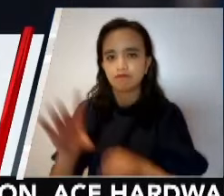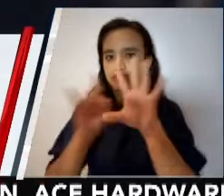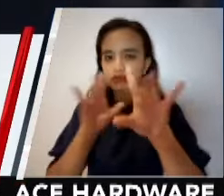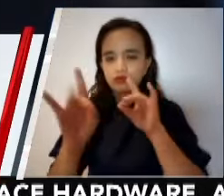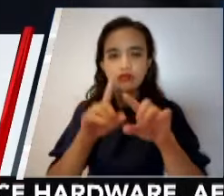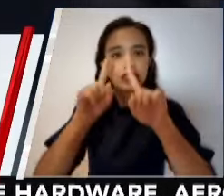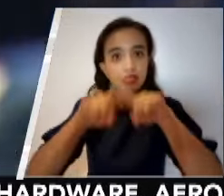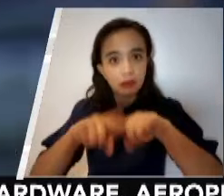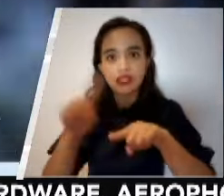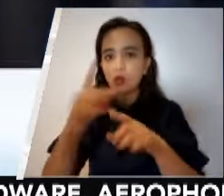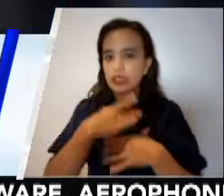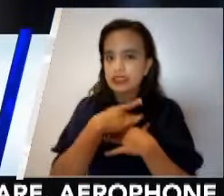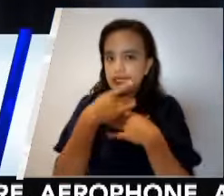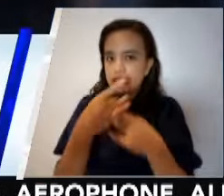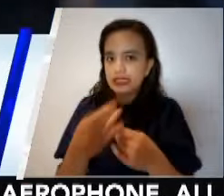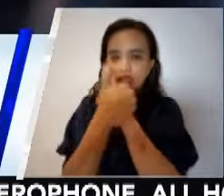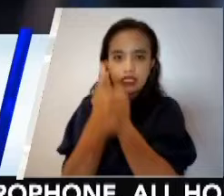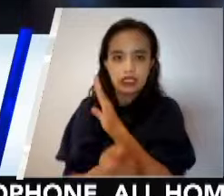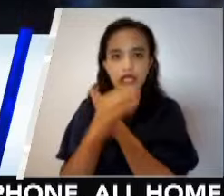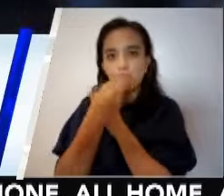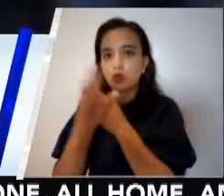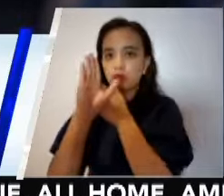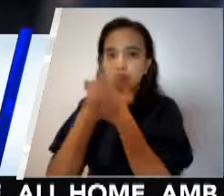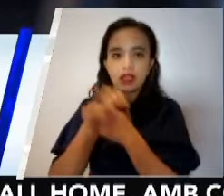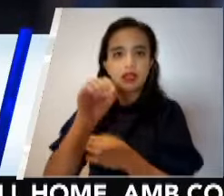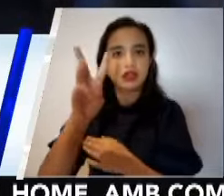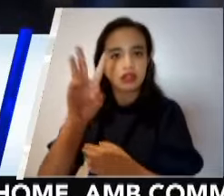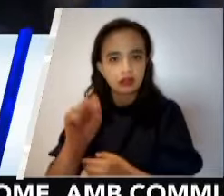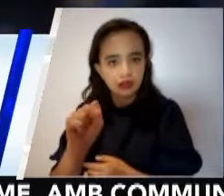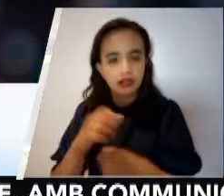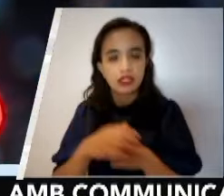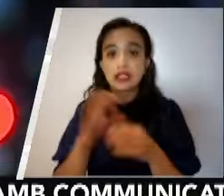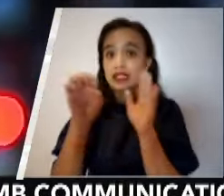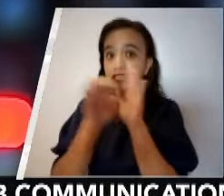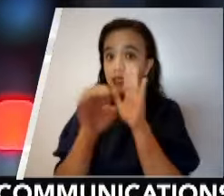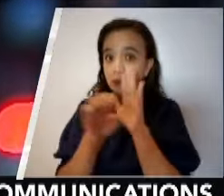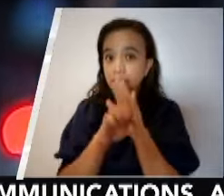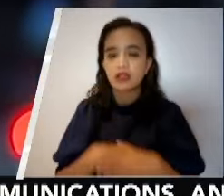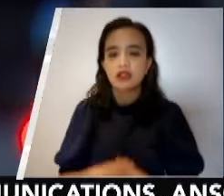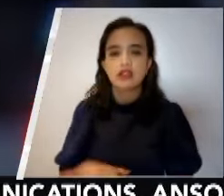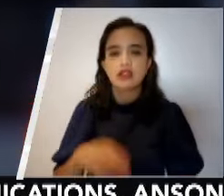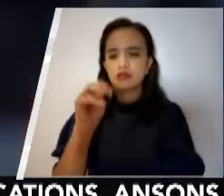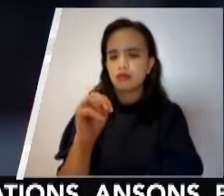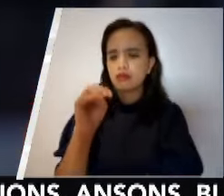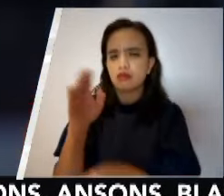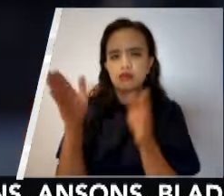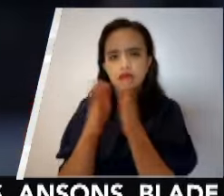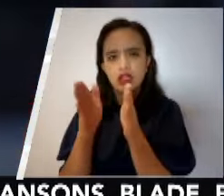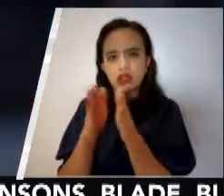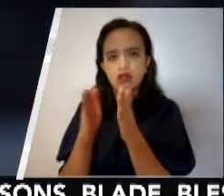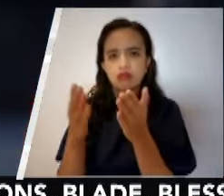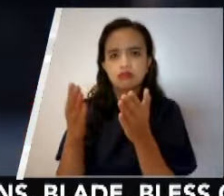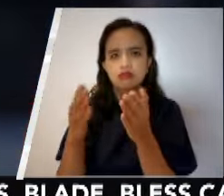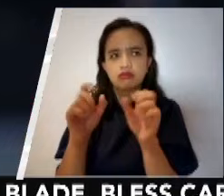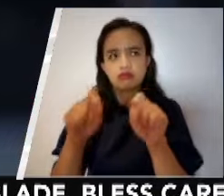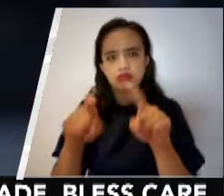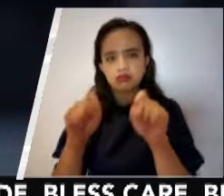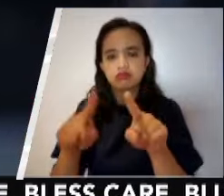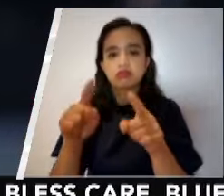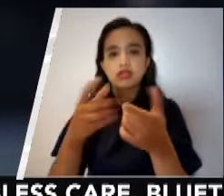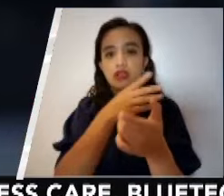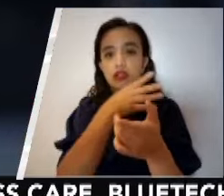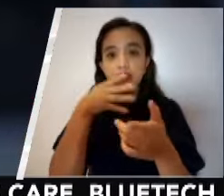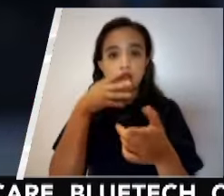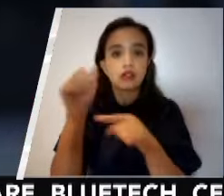kakayahan ng nagbabalik na OFW, gaya ng Micro Retail Tourism Seminar, Farm Tourism Trainings,